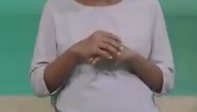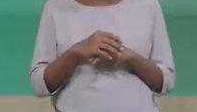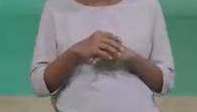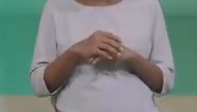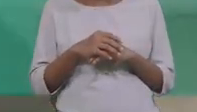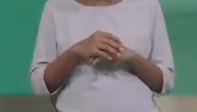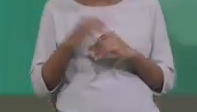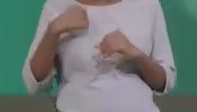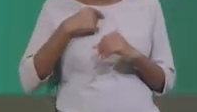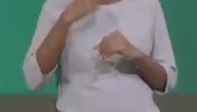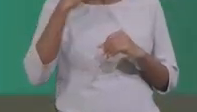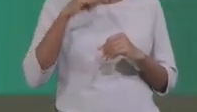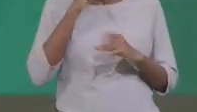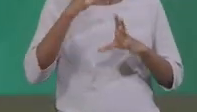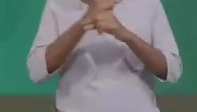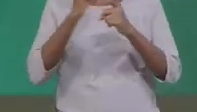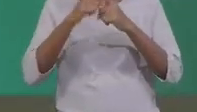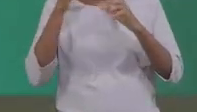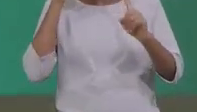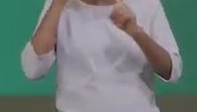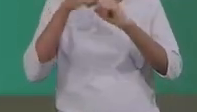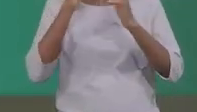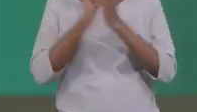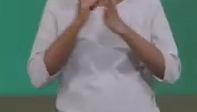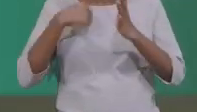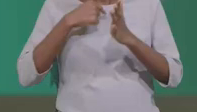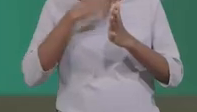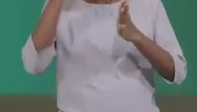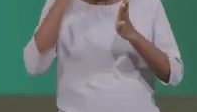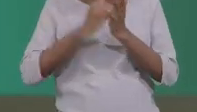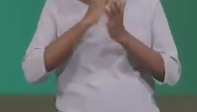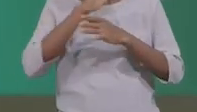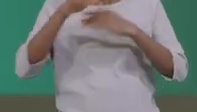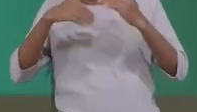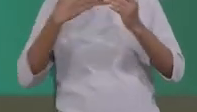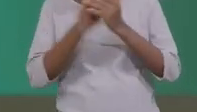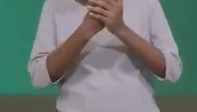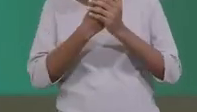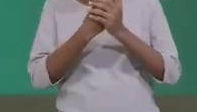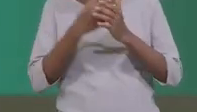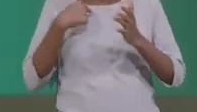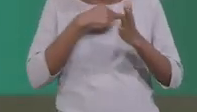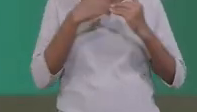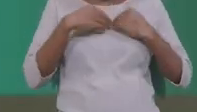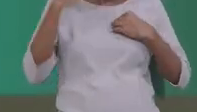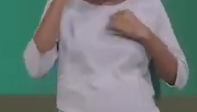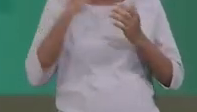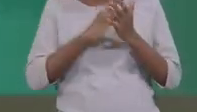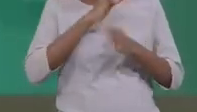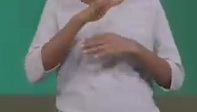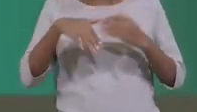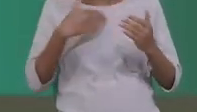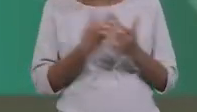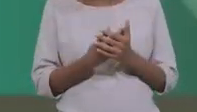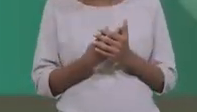totale. Nous ne devons pas parvenir à un niveau où nous connaissons tout, nous avons